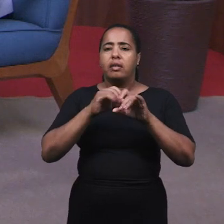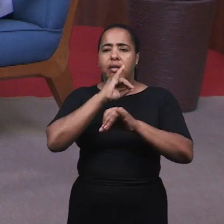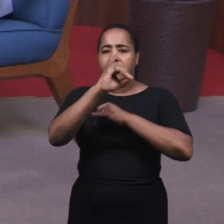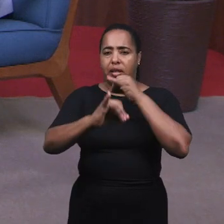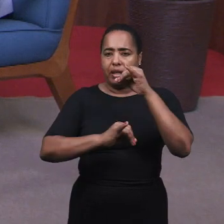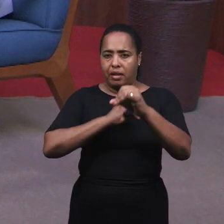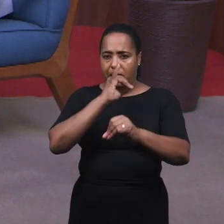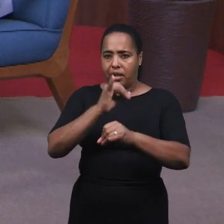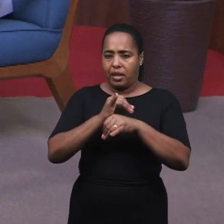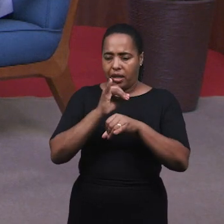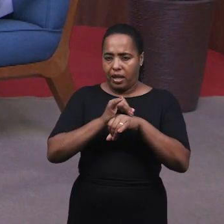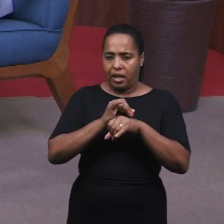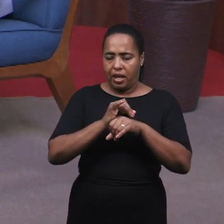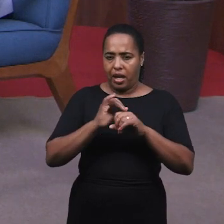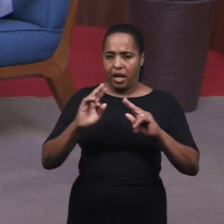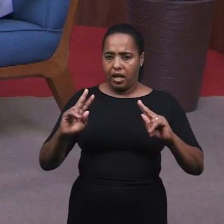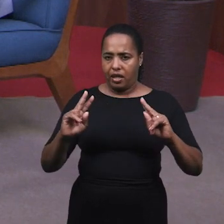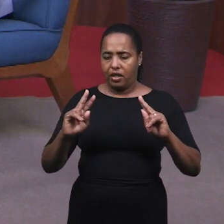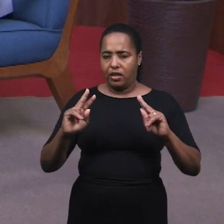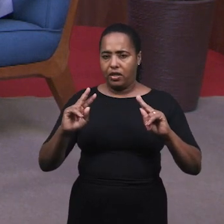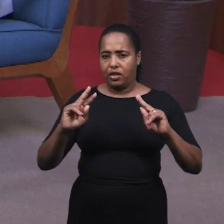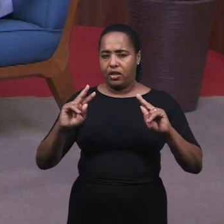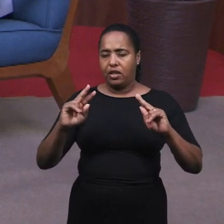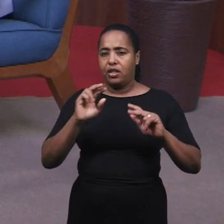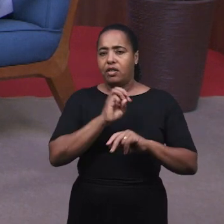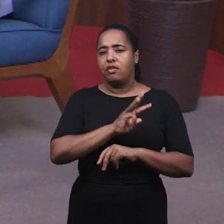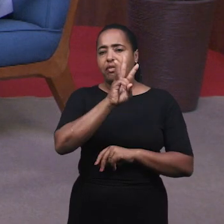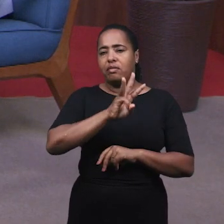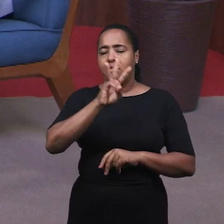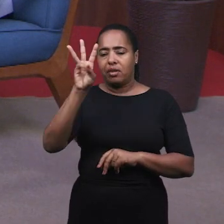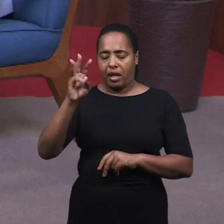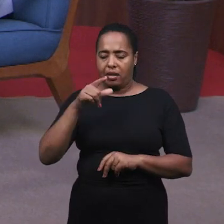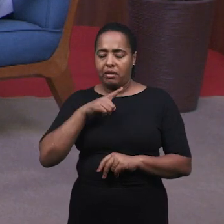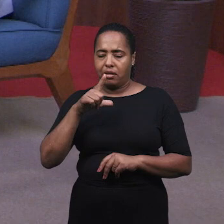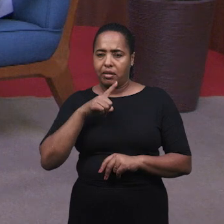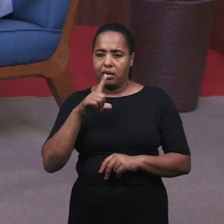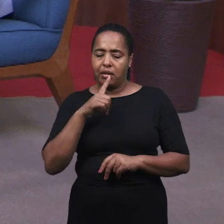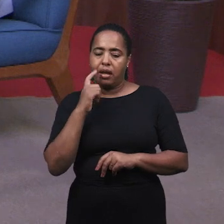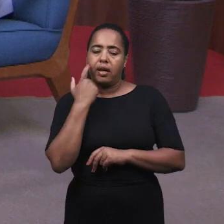Internet, entrer dans le site